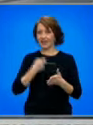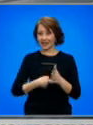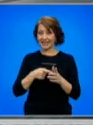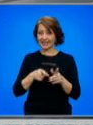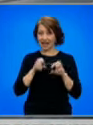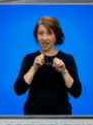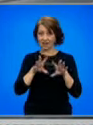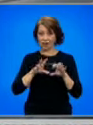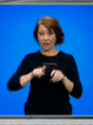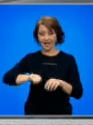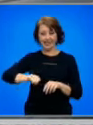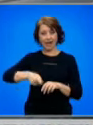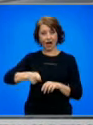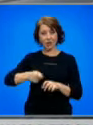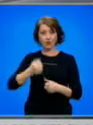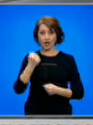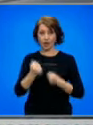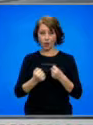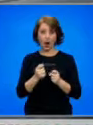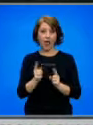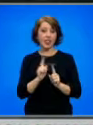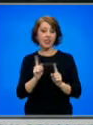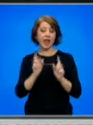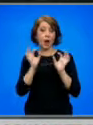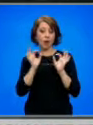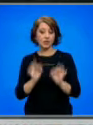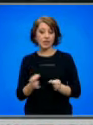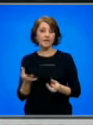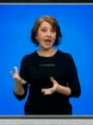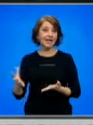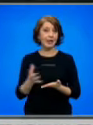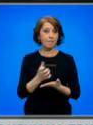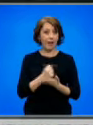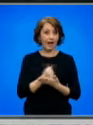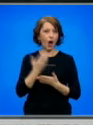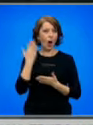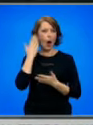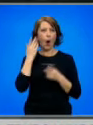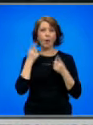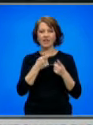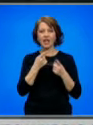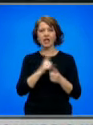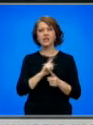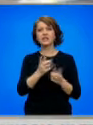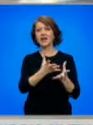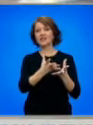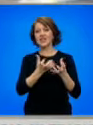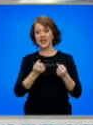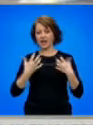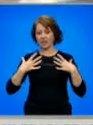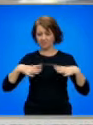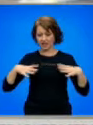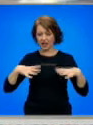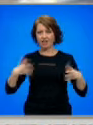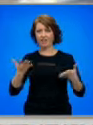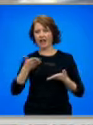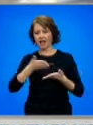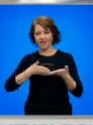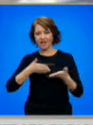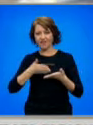на колата, също не е установено и намерено. От дома на обвиняемия не са иззети нито уличаващи вещи, нито дрехи и раници, отговарящи